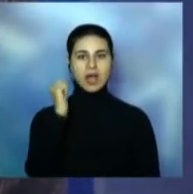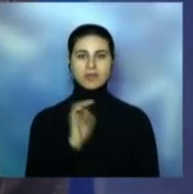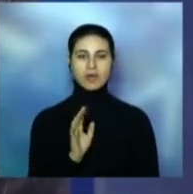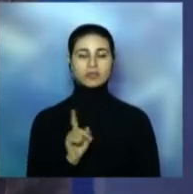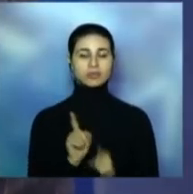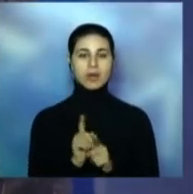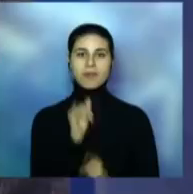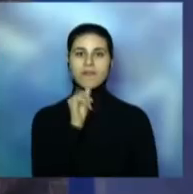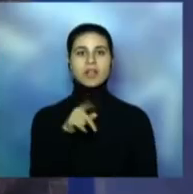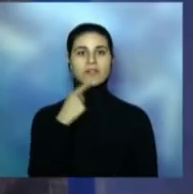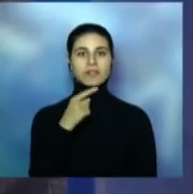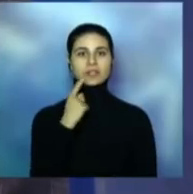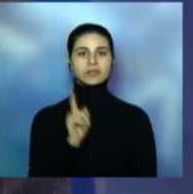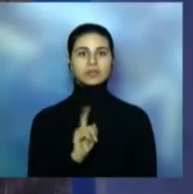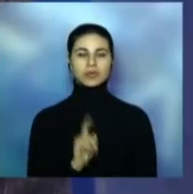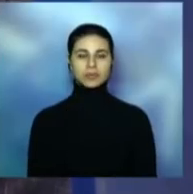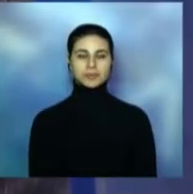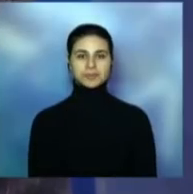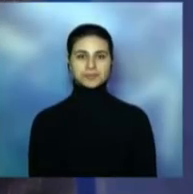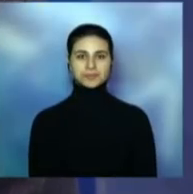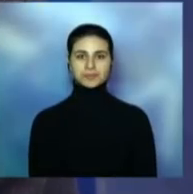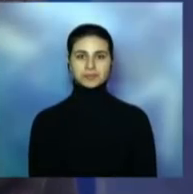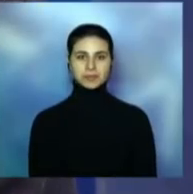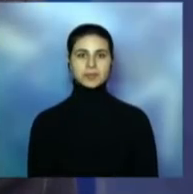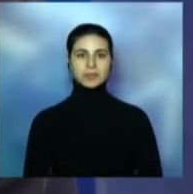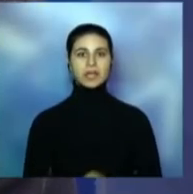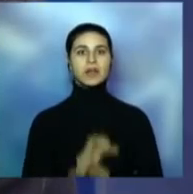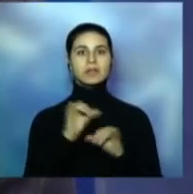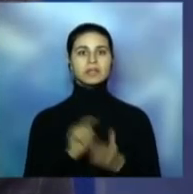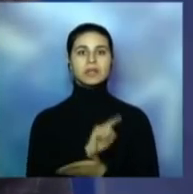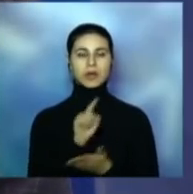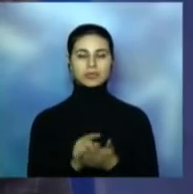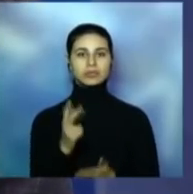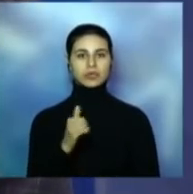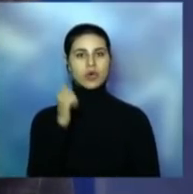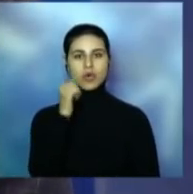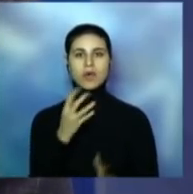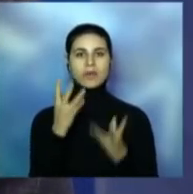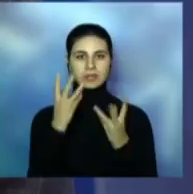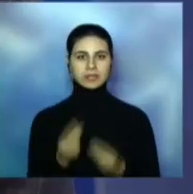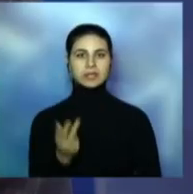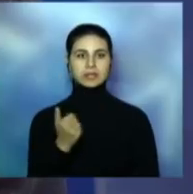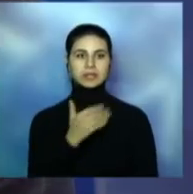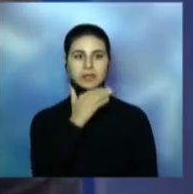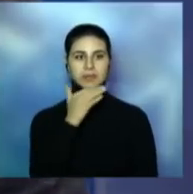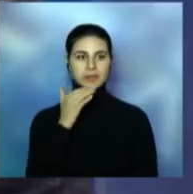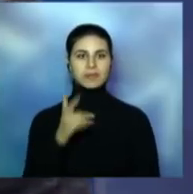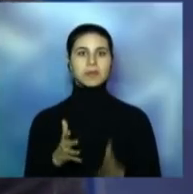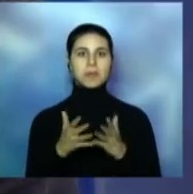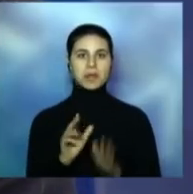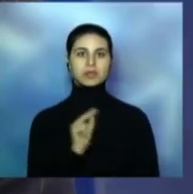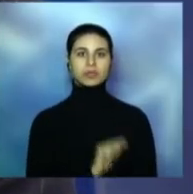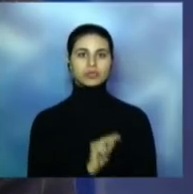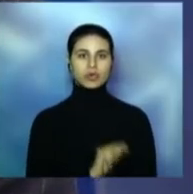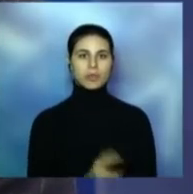პრინციპში და ვერ ვიტყვი რომ არ ვითარდება ეს ყველაფერი დღითიდღე, რა თქმა უნდა, ბევრი ზე უფრო მეტი